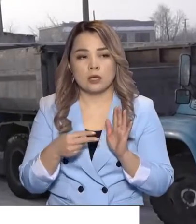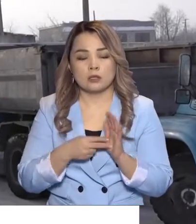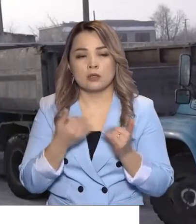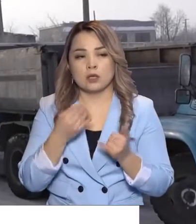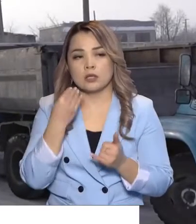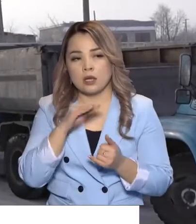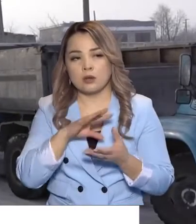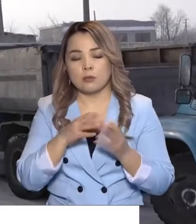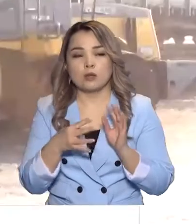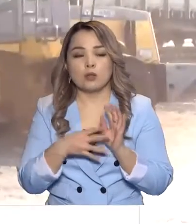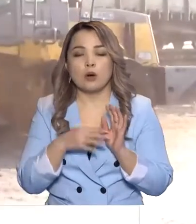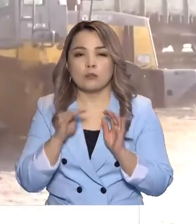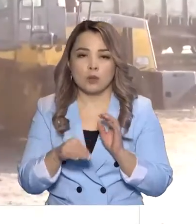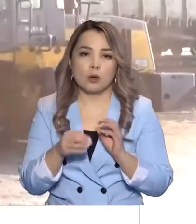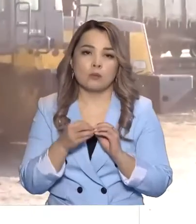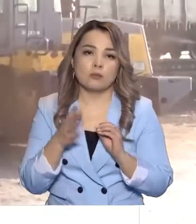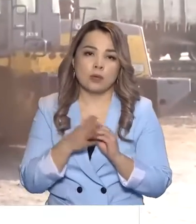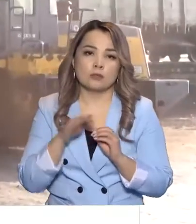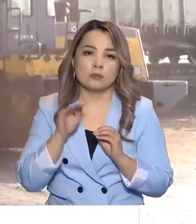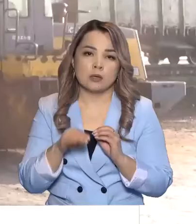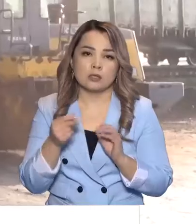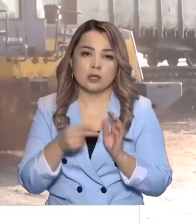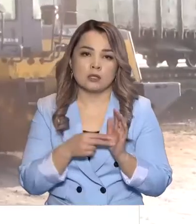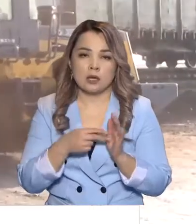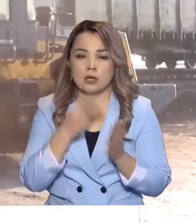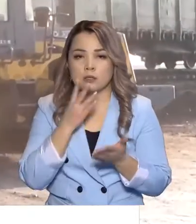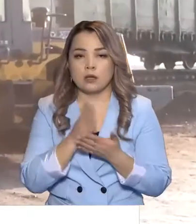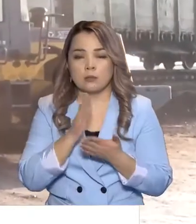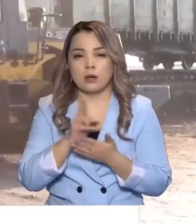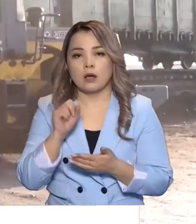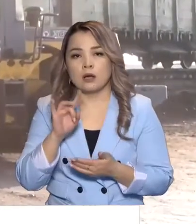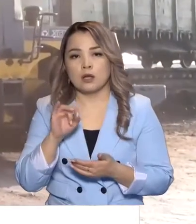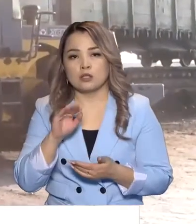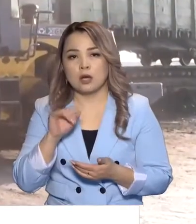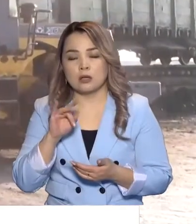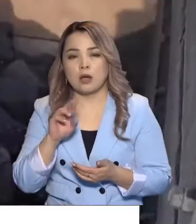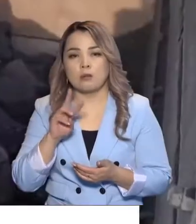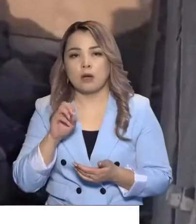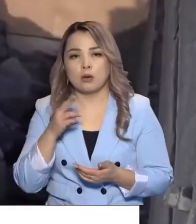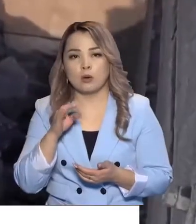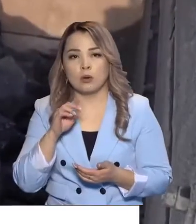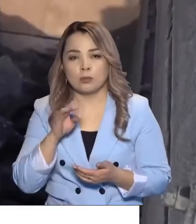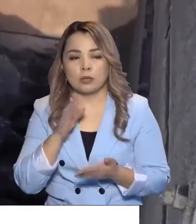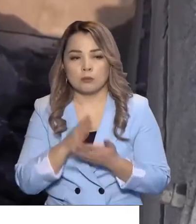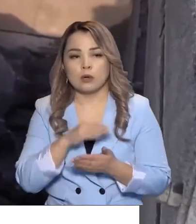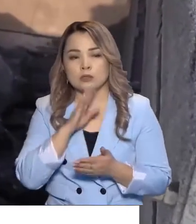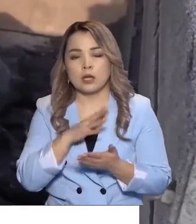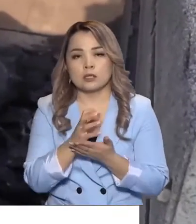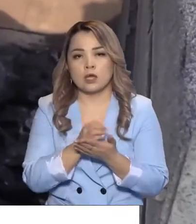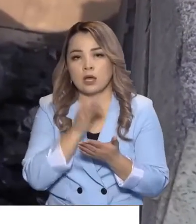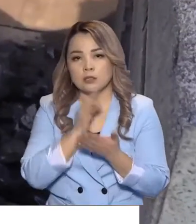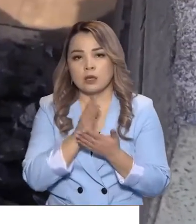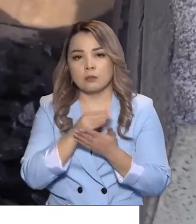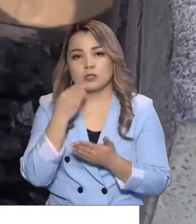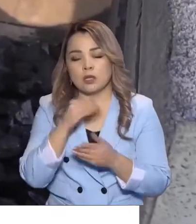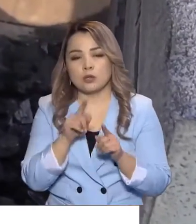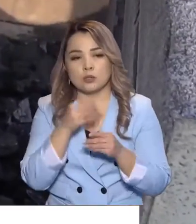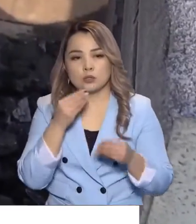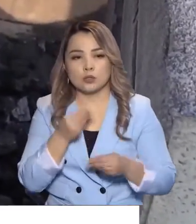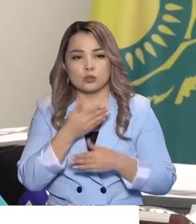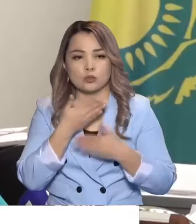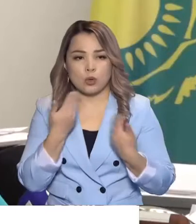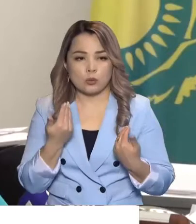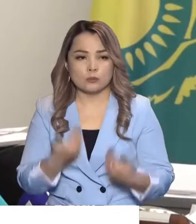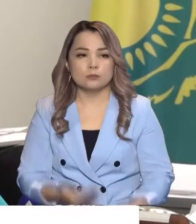қарай 9000 мен 15000 теңге аралығында. Қаражыра екібастұз майкөбе көмірінің қоры жеткілікті, бірақ оның сапасы көптің көңілінен